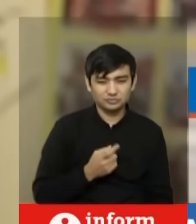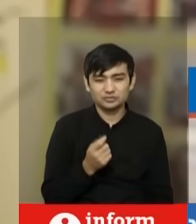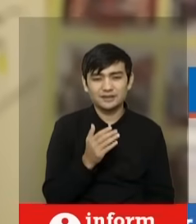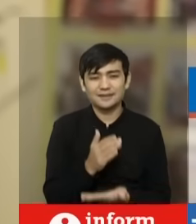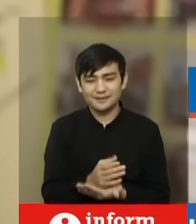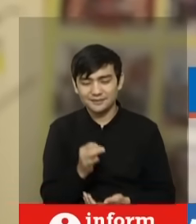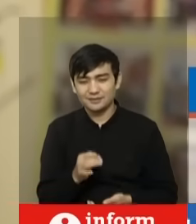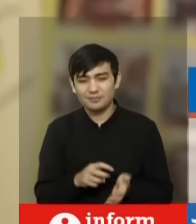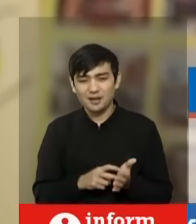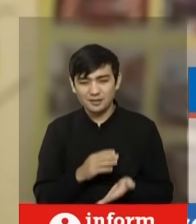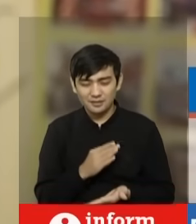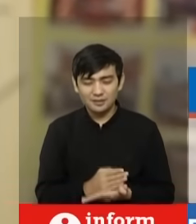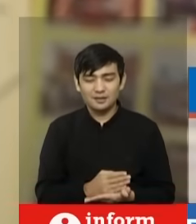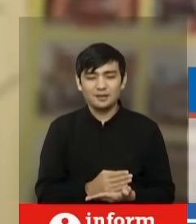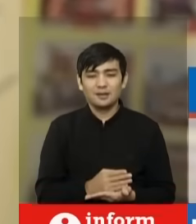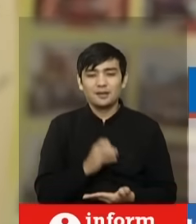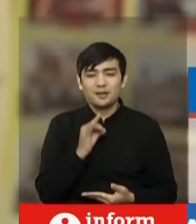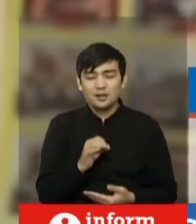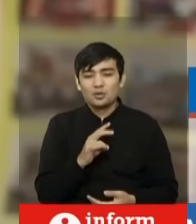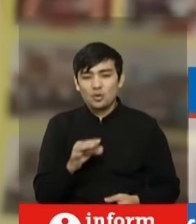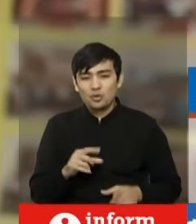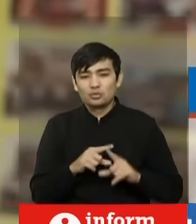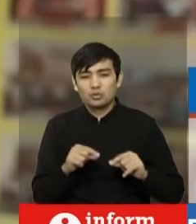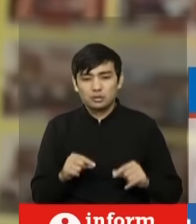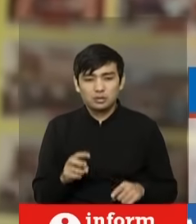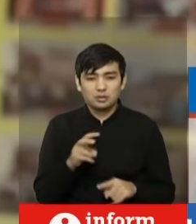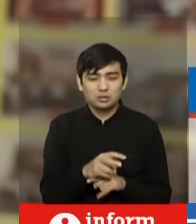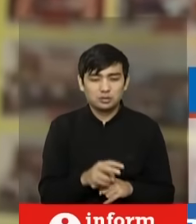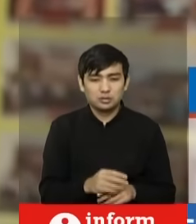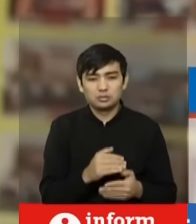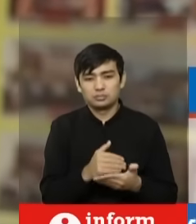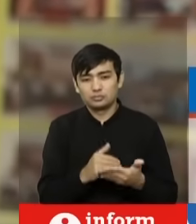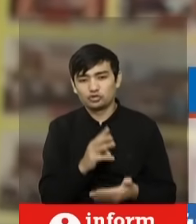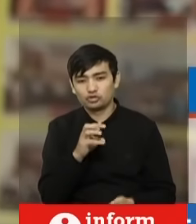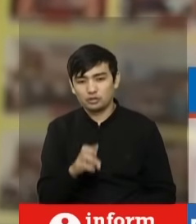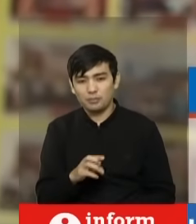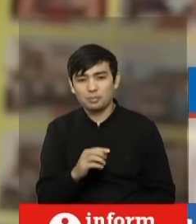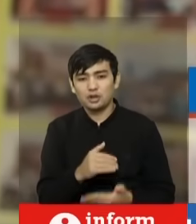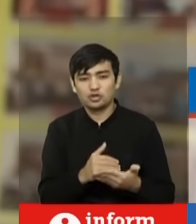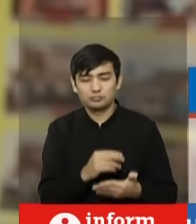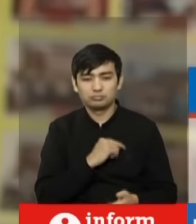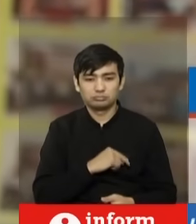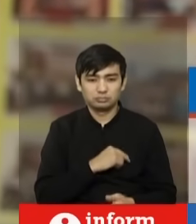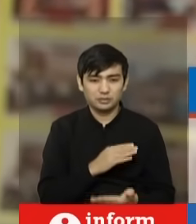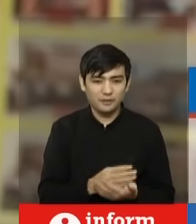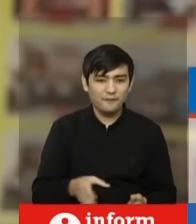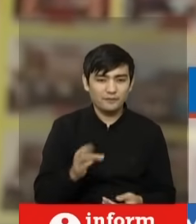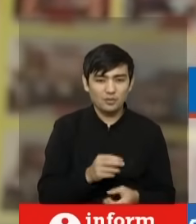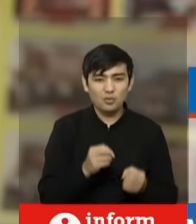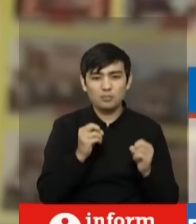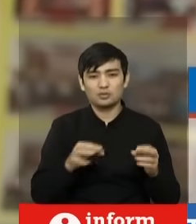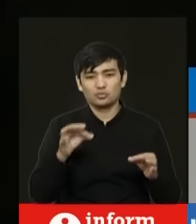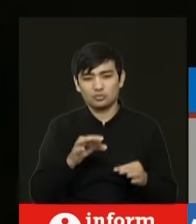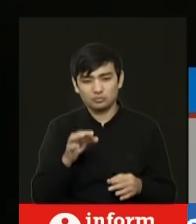алаңдаушылық, қобалжу болды. Десек те мектепте сабақ штаттық режимде жүріп жатыр. Барлық қауіпсіздік